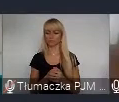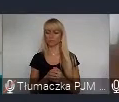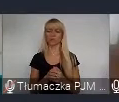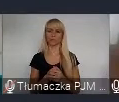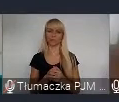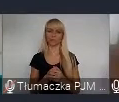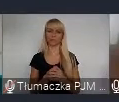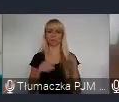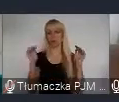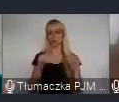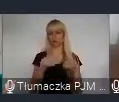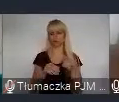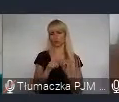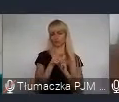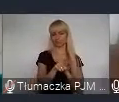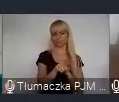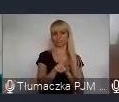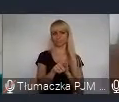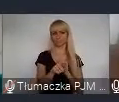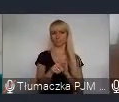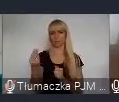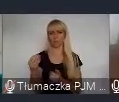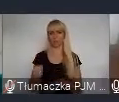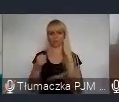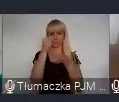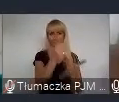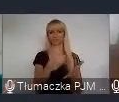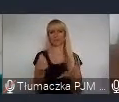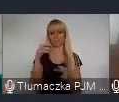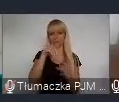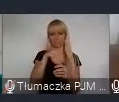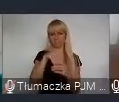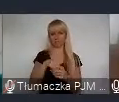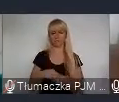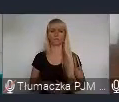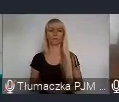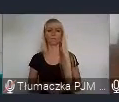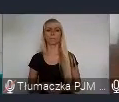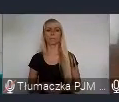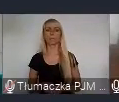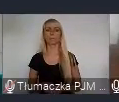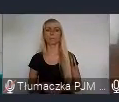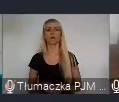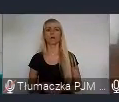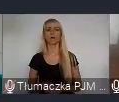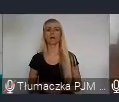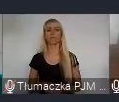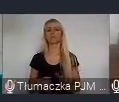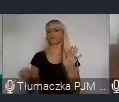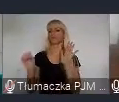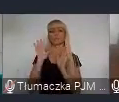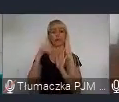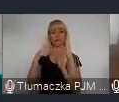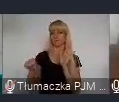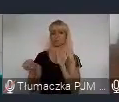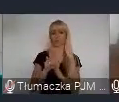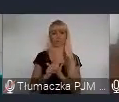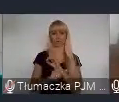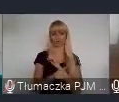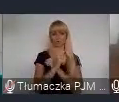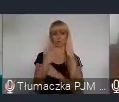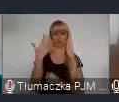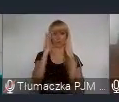z dostępnością do funduszy. Bardzo atrakcyjne warunki, do 75% kwalifikowalnych, alokacja